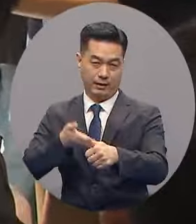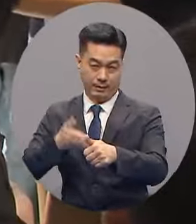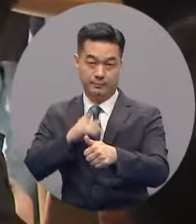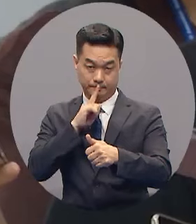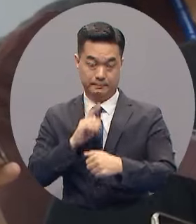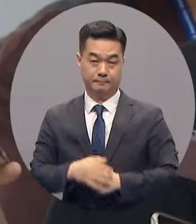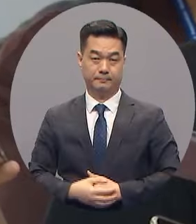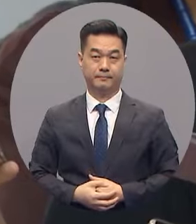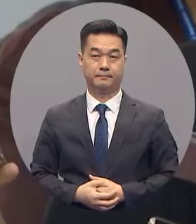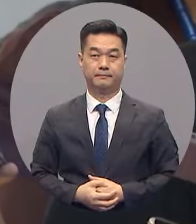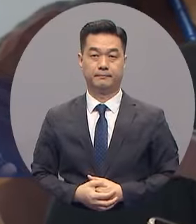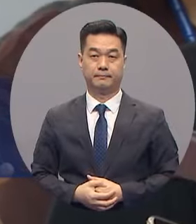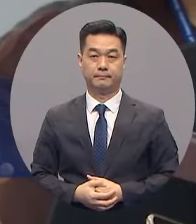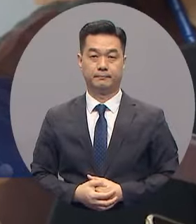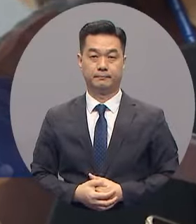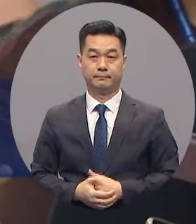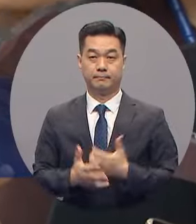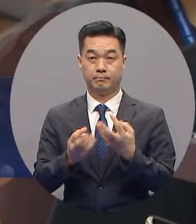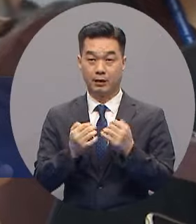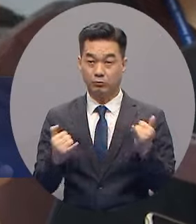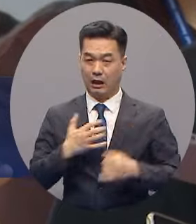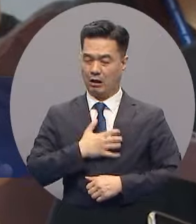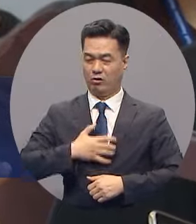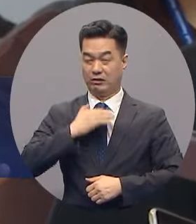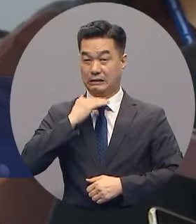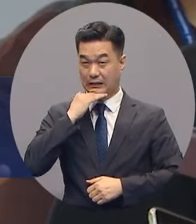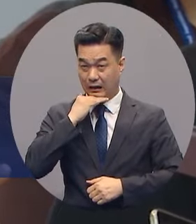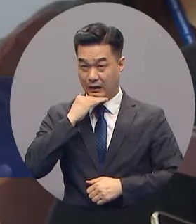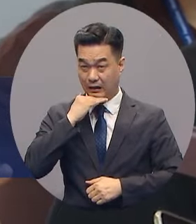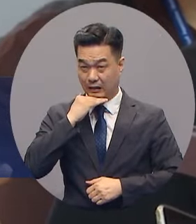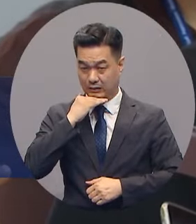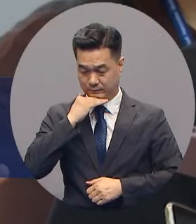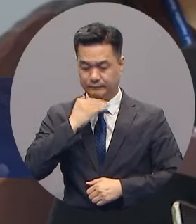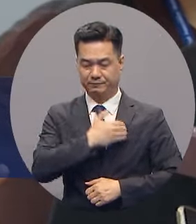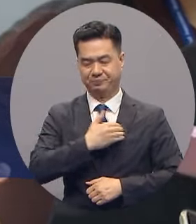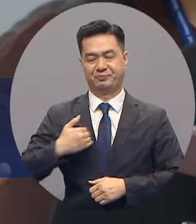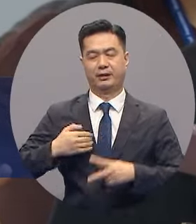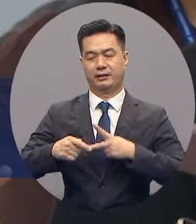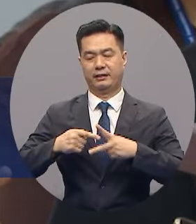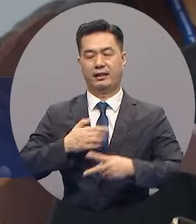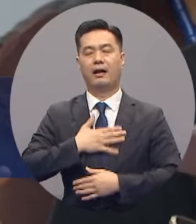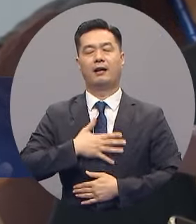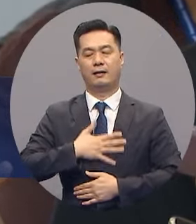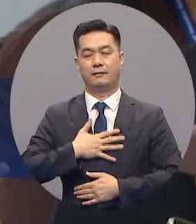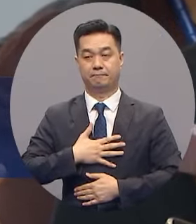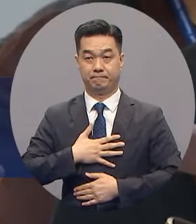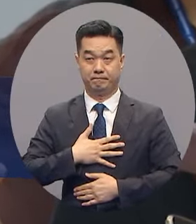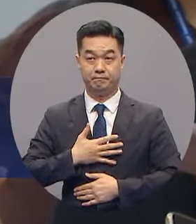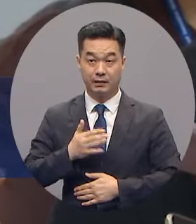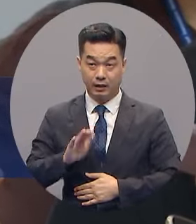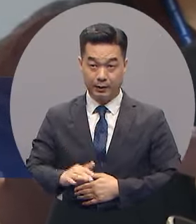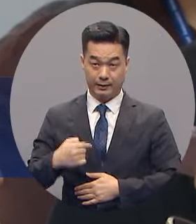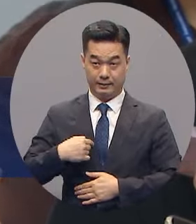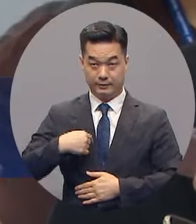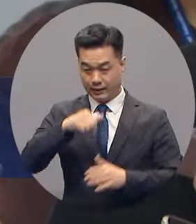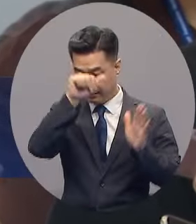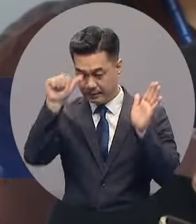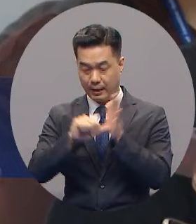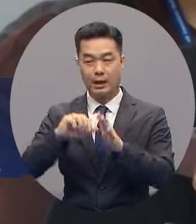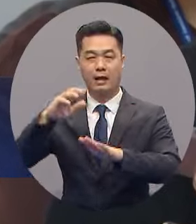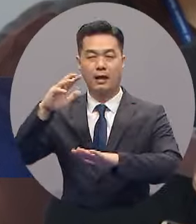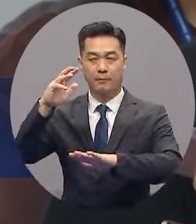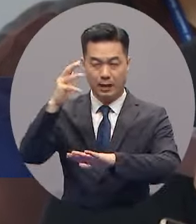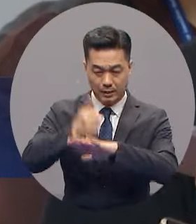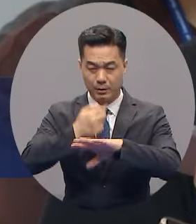말했습니다. 많은 분들의 걱정과 기대 충분히 이해는 하고 있습니다만은 저는 제 인생의